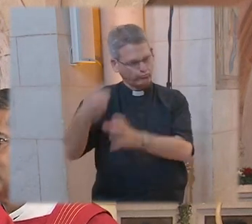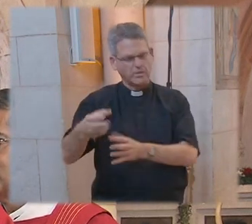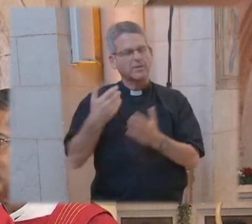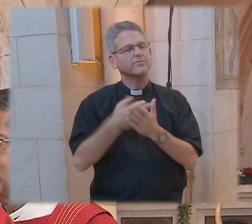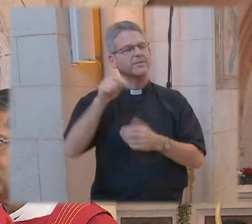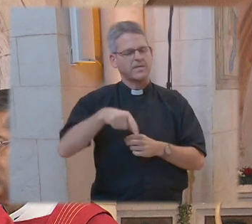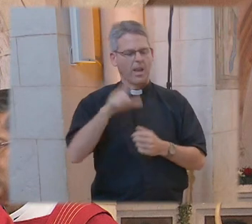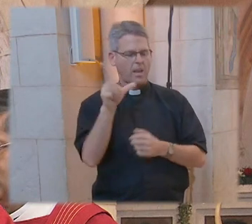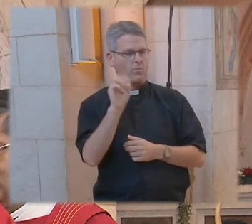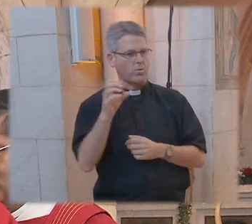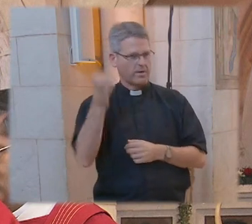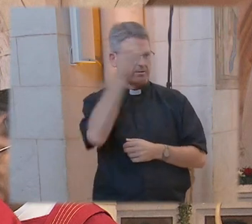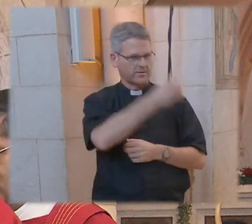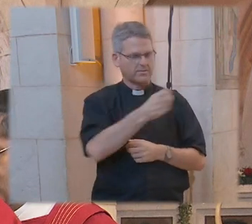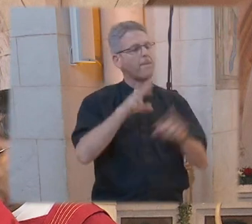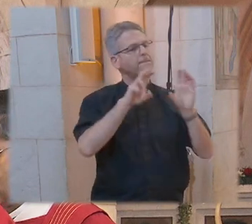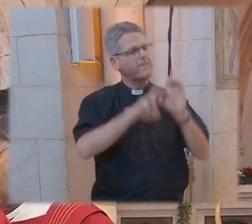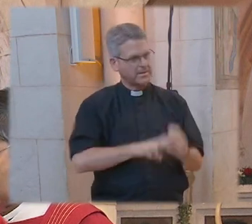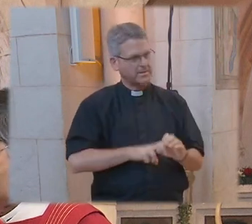der Palutiner und